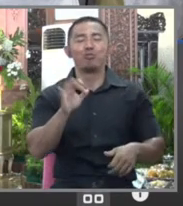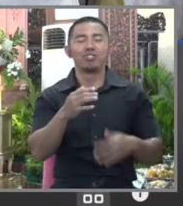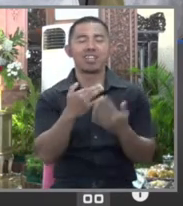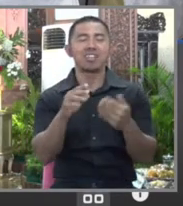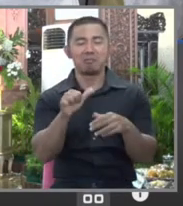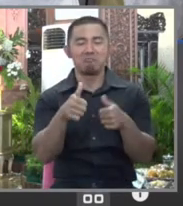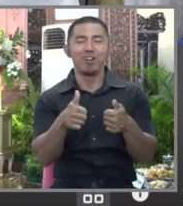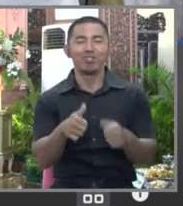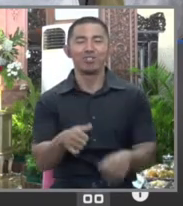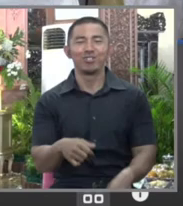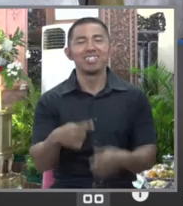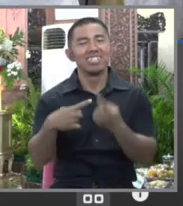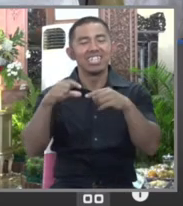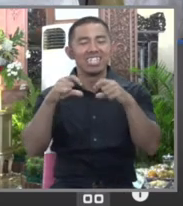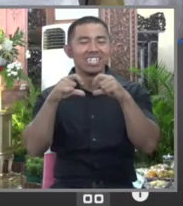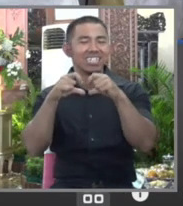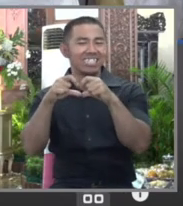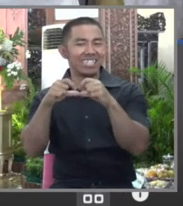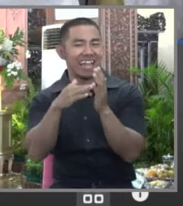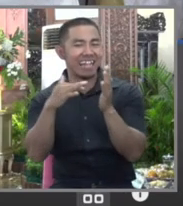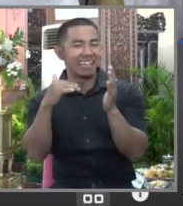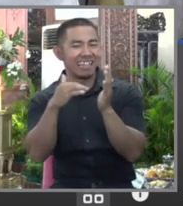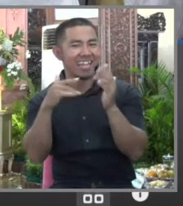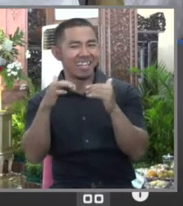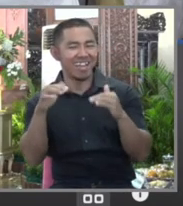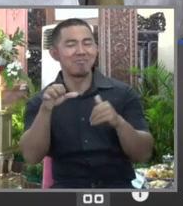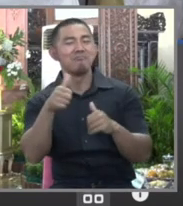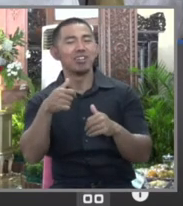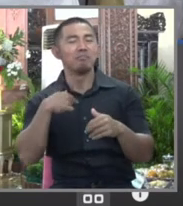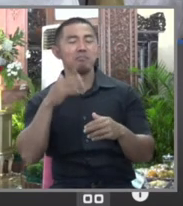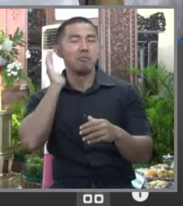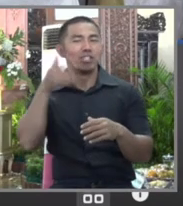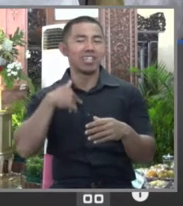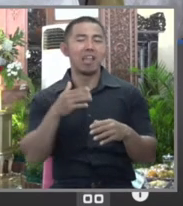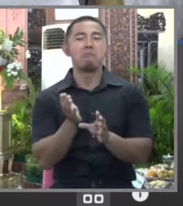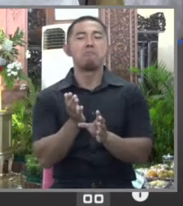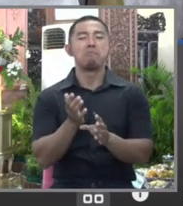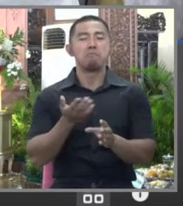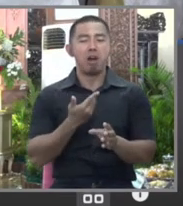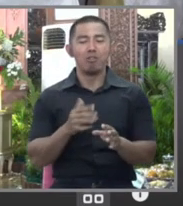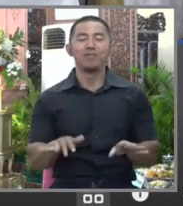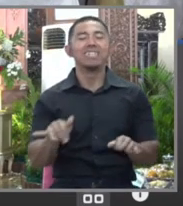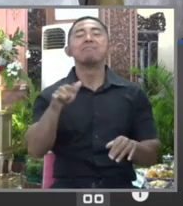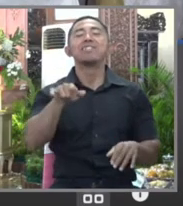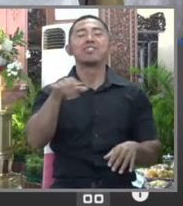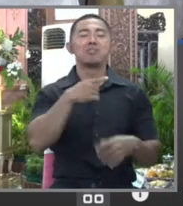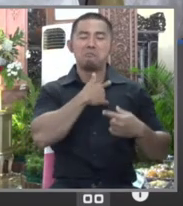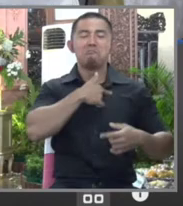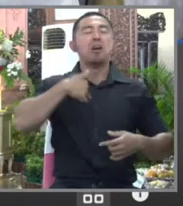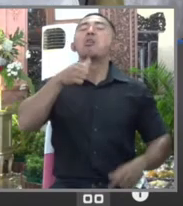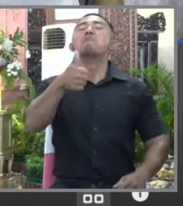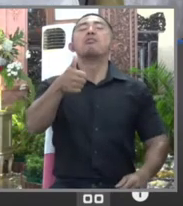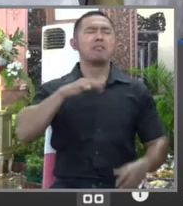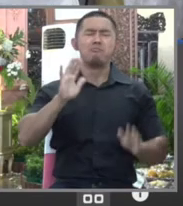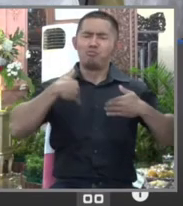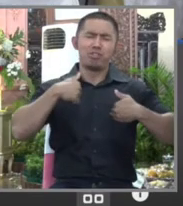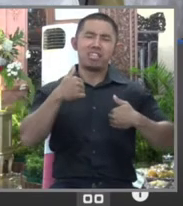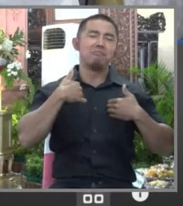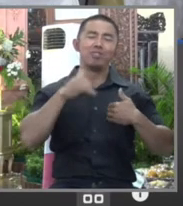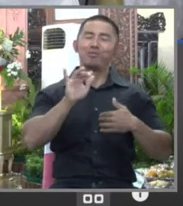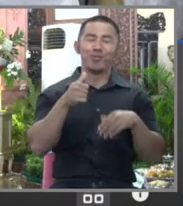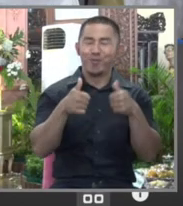Rapopo cinta tanah air bajunya keren Besok saya mau jahit yang model kayak gitu Ini juga bagus ini saya belum punya itu